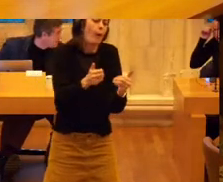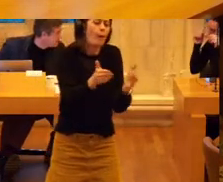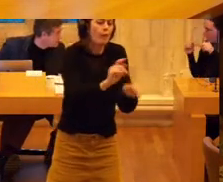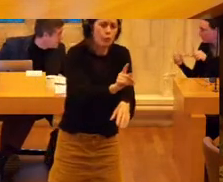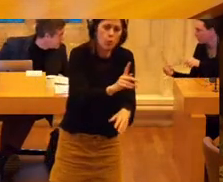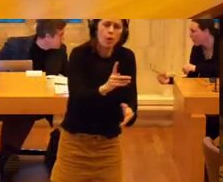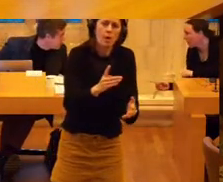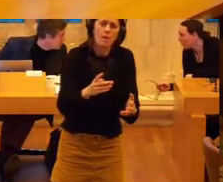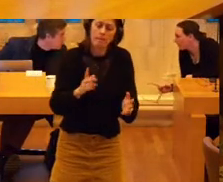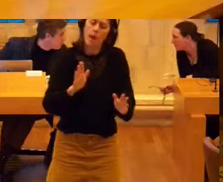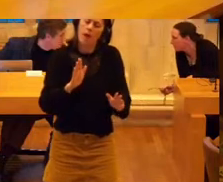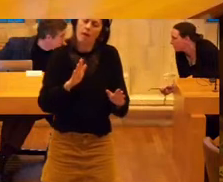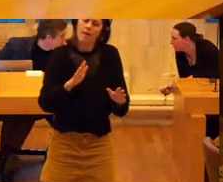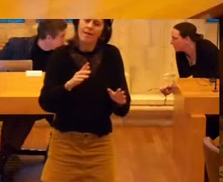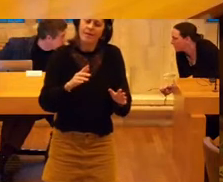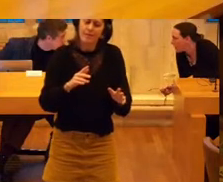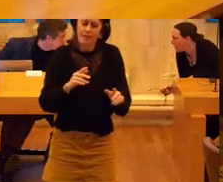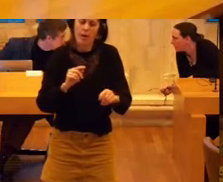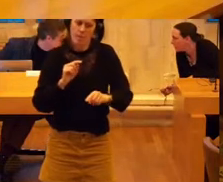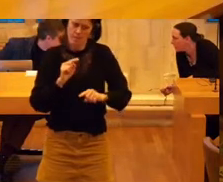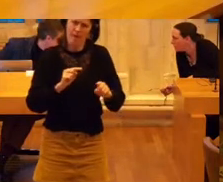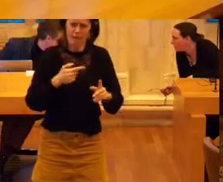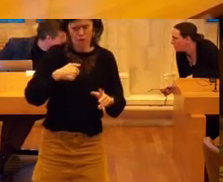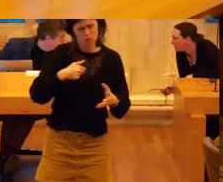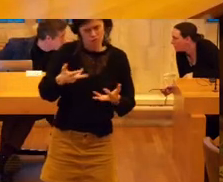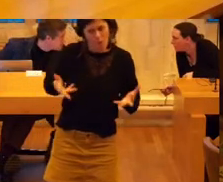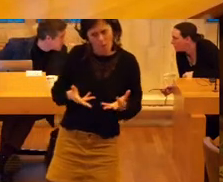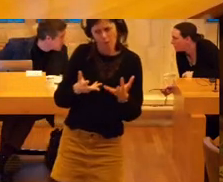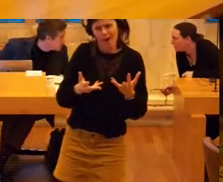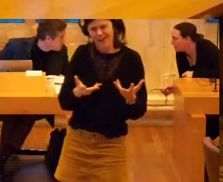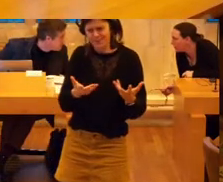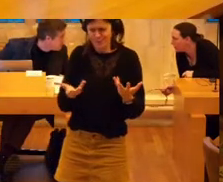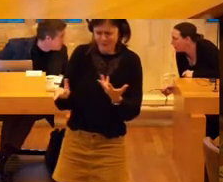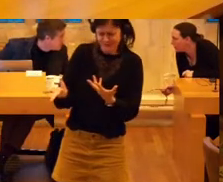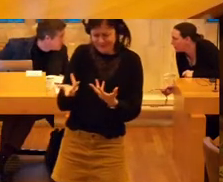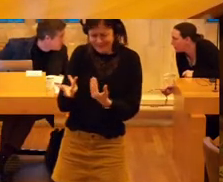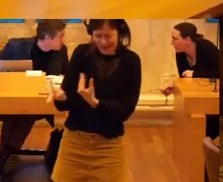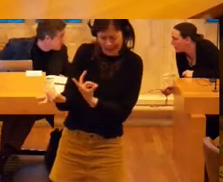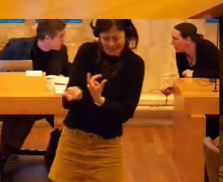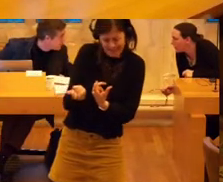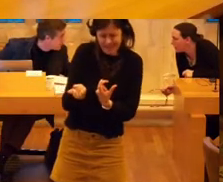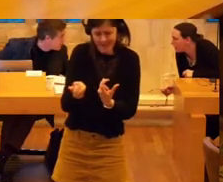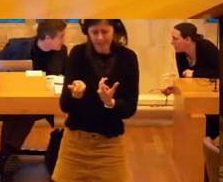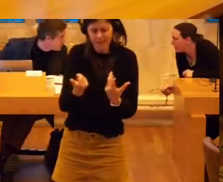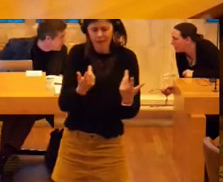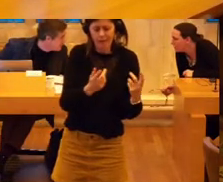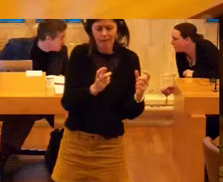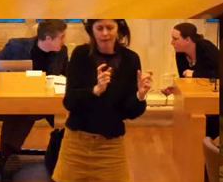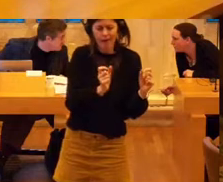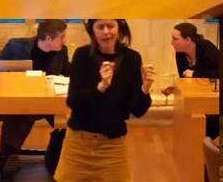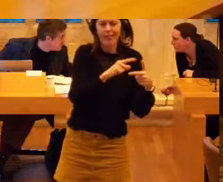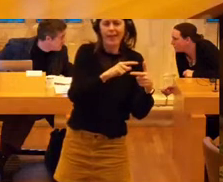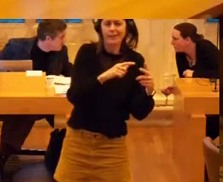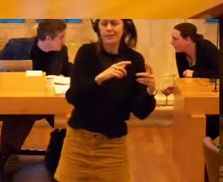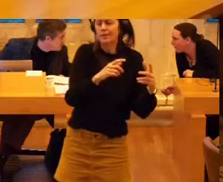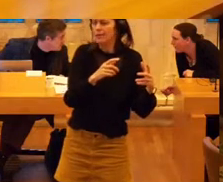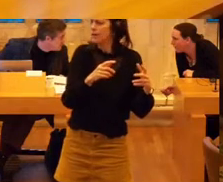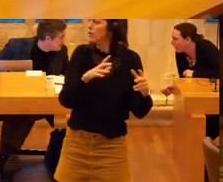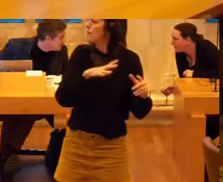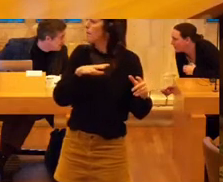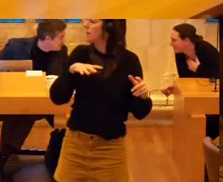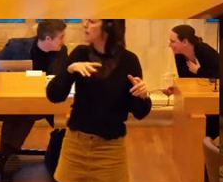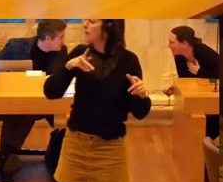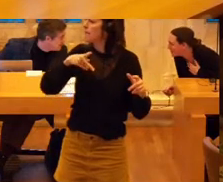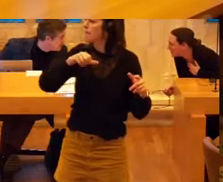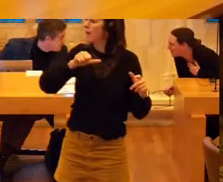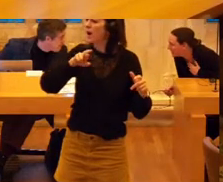quoique nous sommes quand même de temps à autre très facilitateurs à travers la Canaise, et peut-être Mme Barillon pourra en dire un